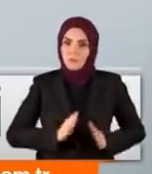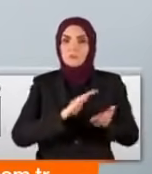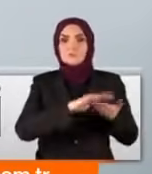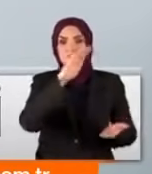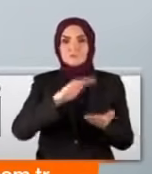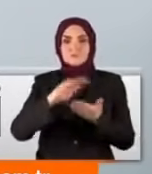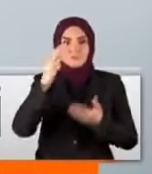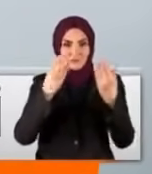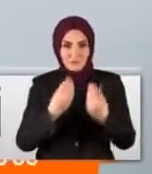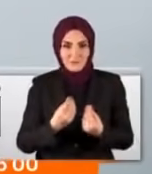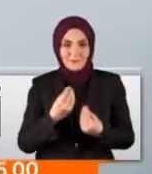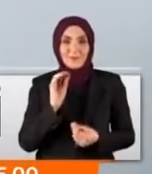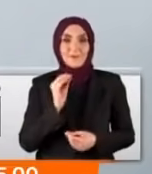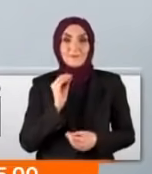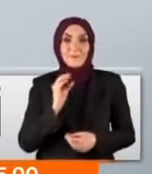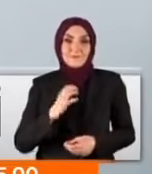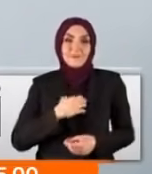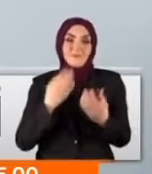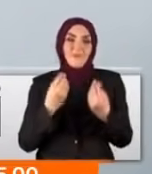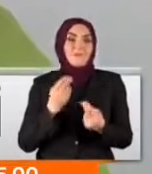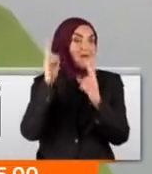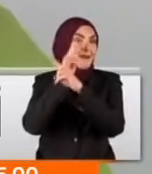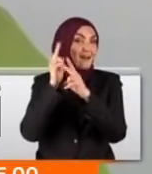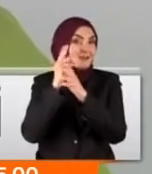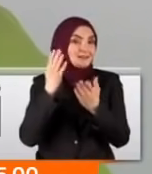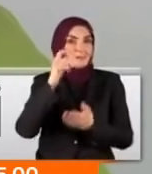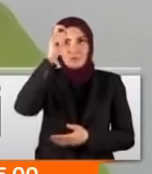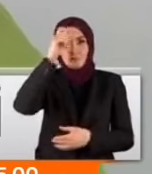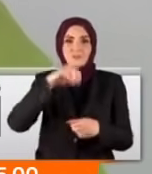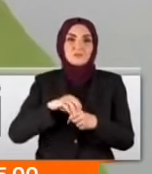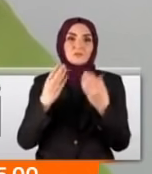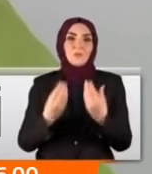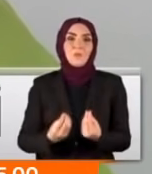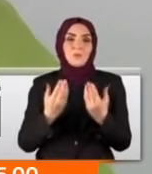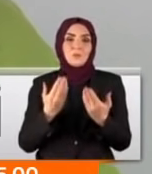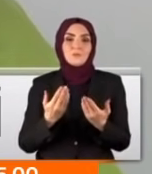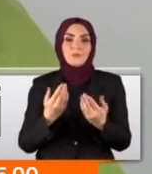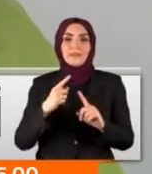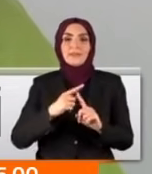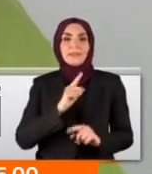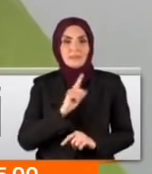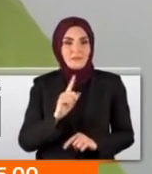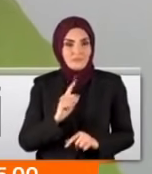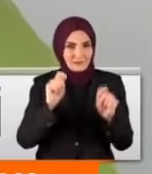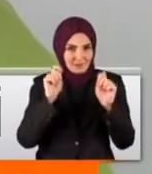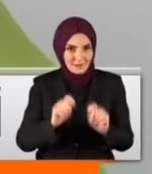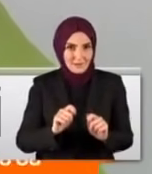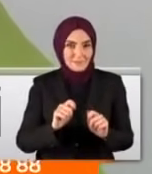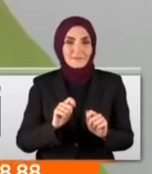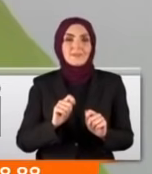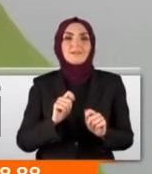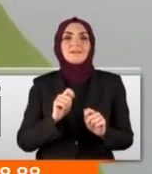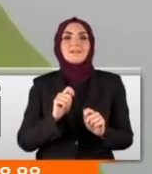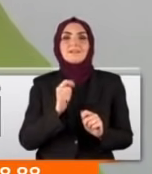bebek sahibi olma hayallerine Türkiye'de kavuştular. Tedavimizi yaptık, embriyoları oluşturduk ve dondurduk. Sonrasında dondurulmuş çözülmüş